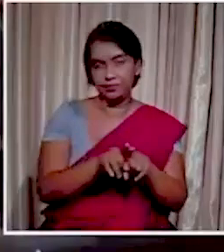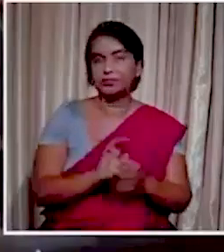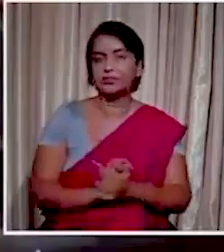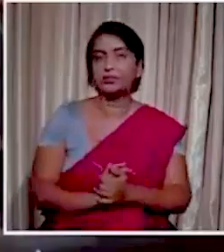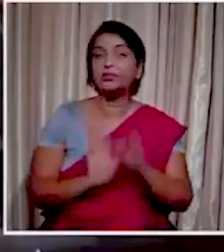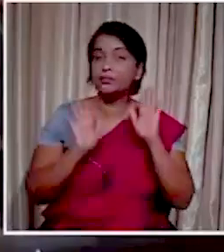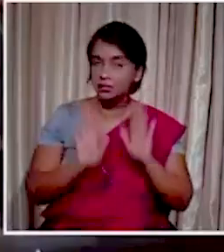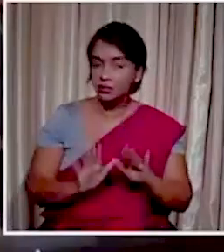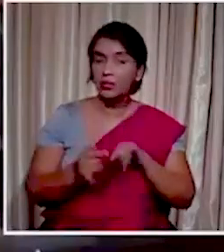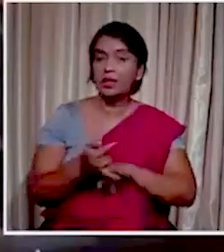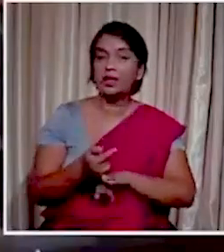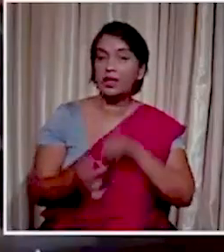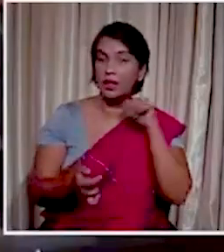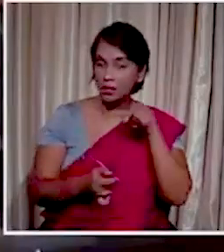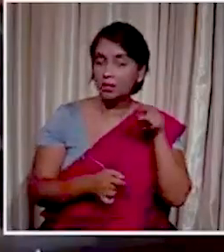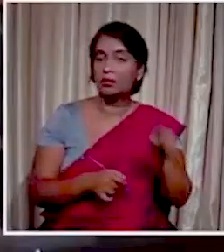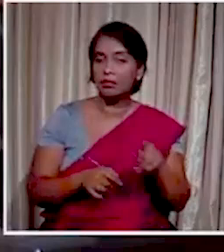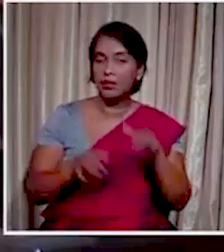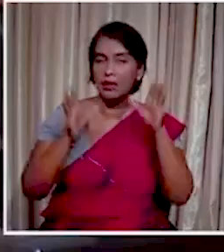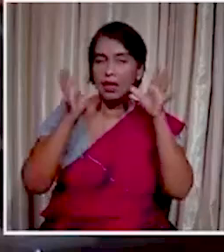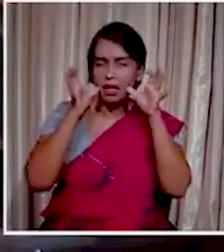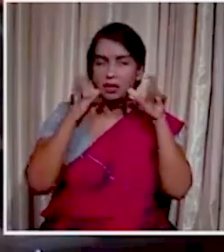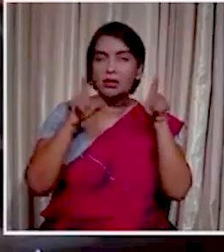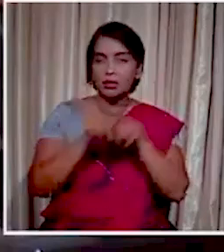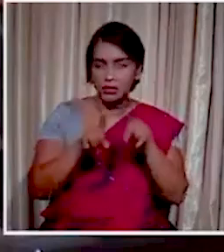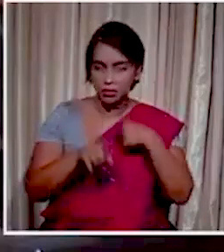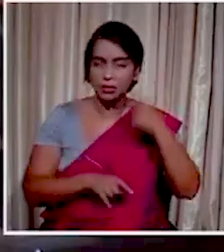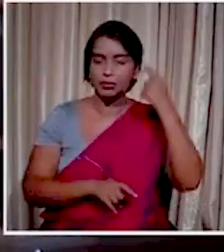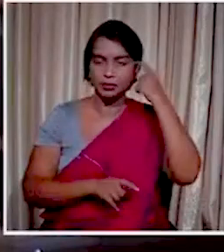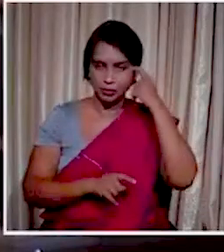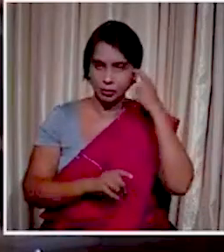हेबै लेकम तुमाट यम अवतारक वसीतिबेन भवत अपि दन्न